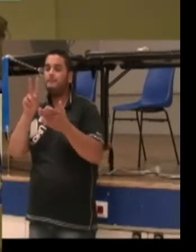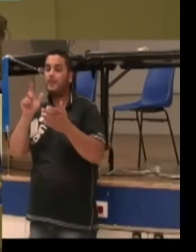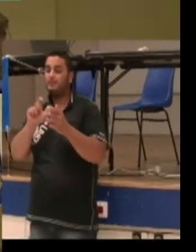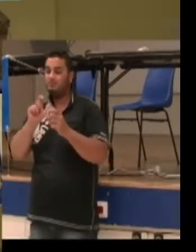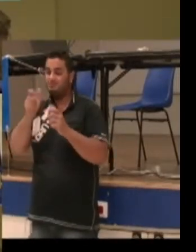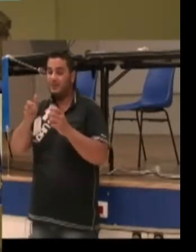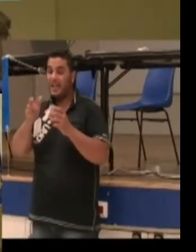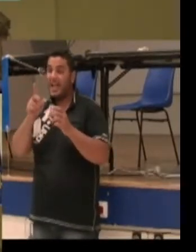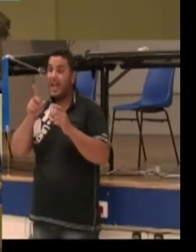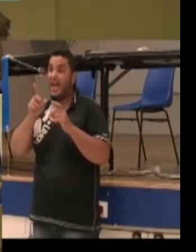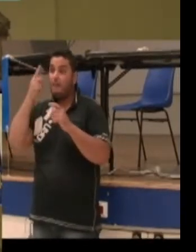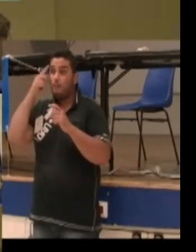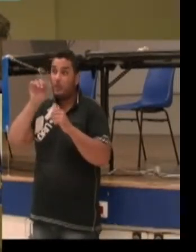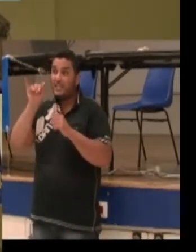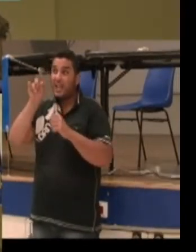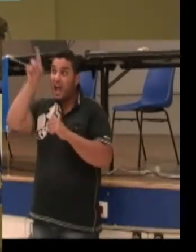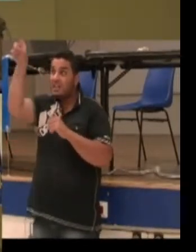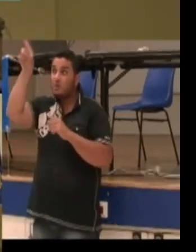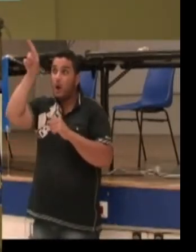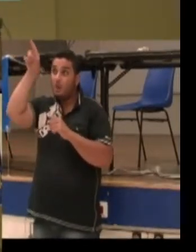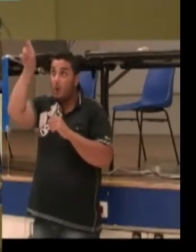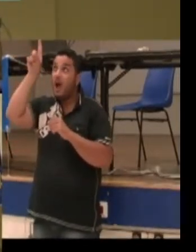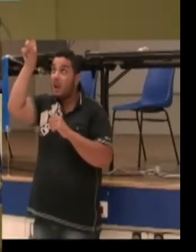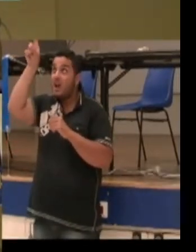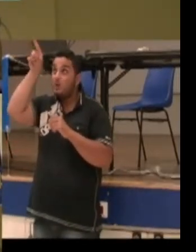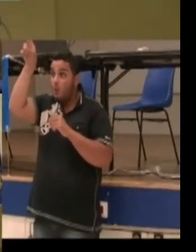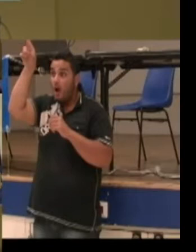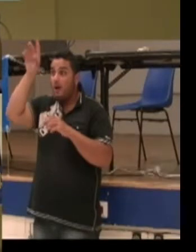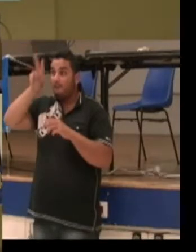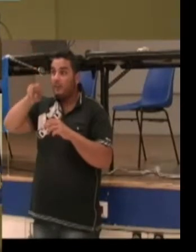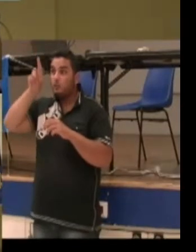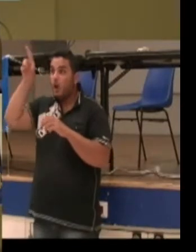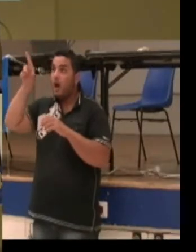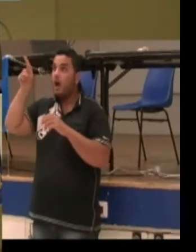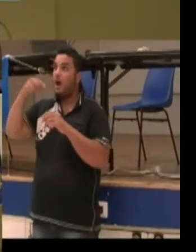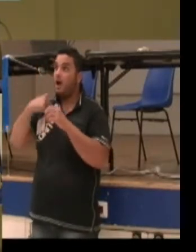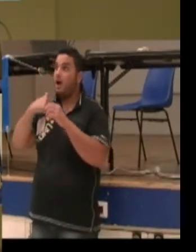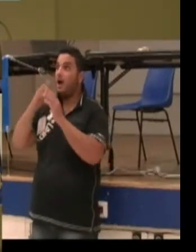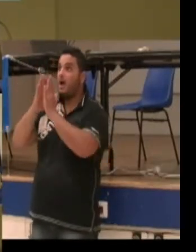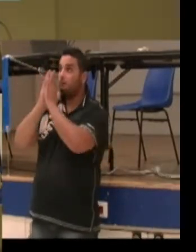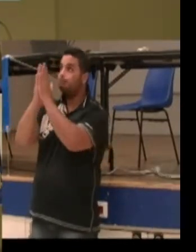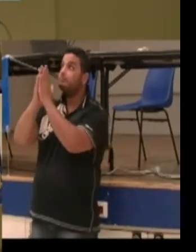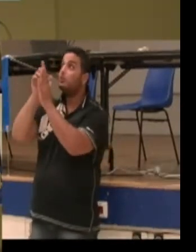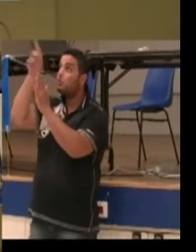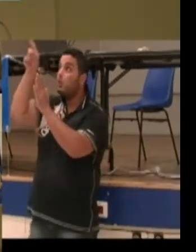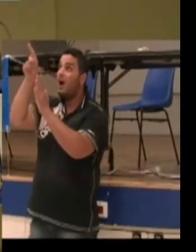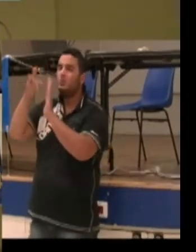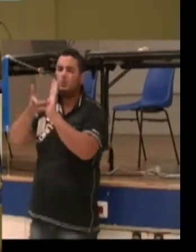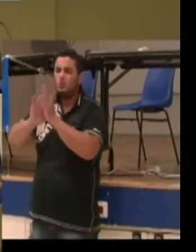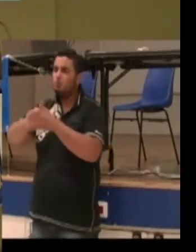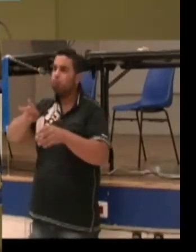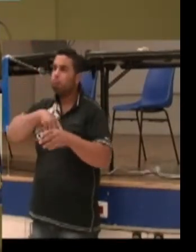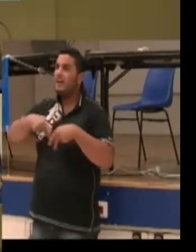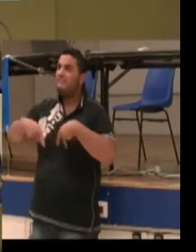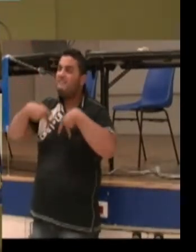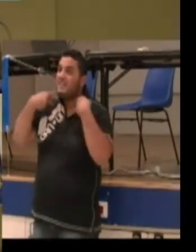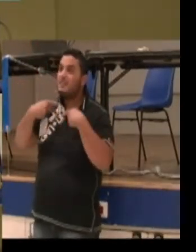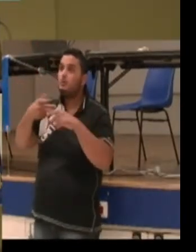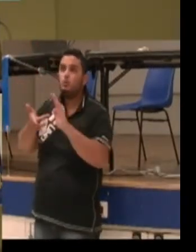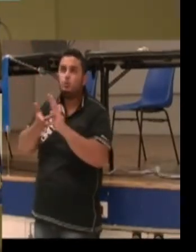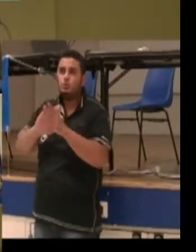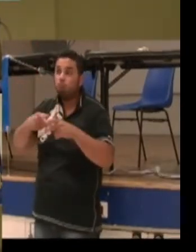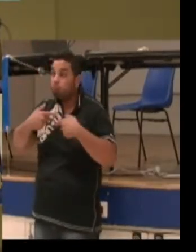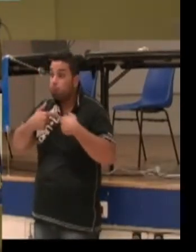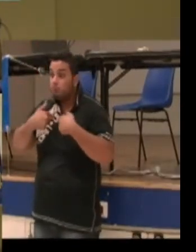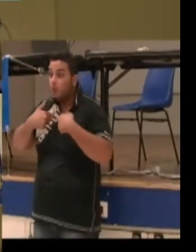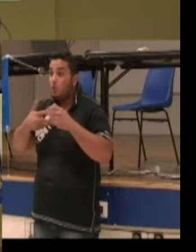le pronom avant le verbe. Iyyaka anta ya Allah na'budu. On vous dit que toute votre vie, c'est quoi ? Toute notre vie, c'est quoi ? Ibadatun